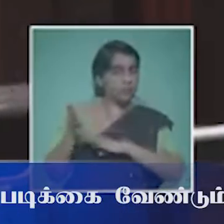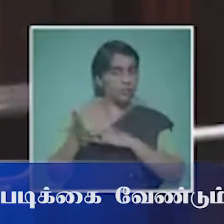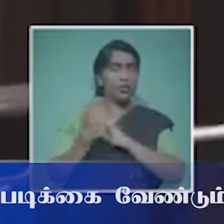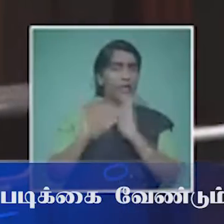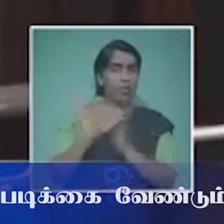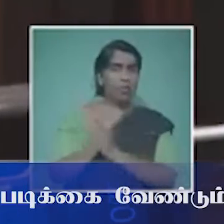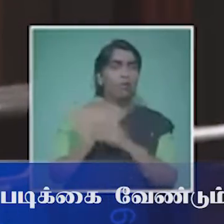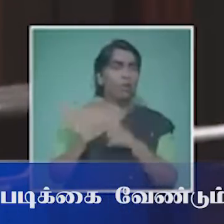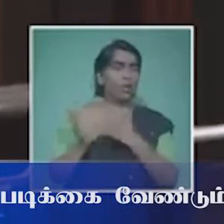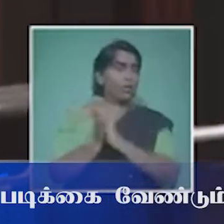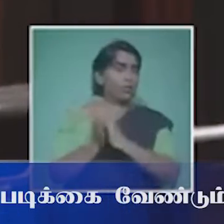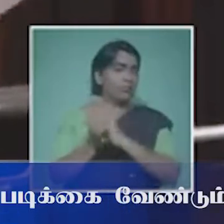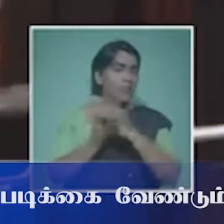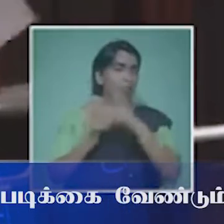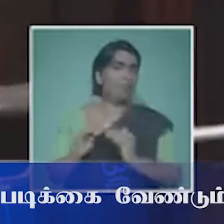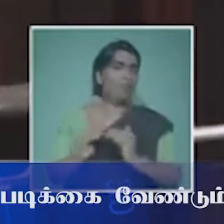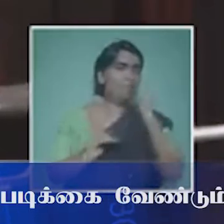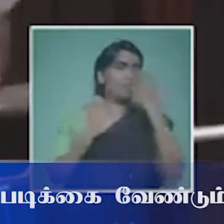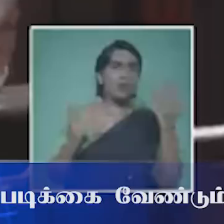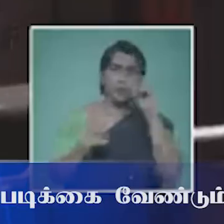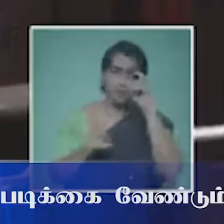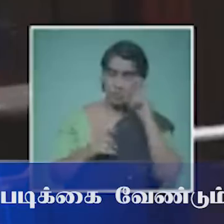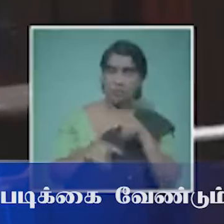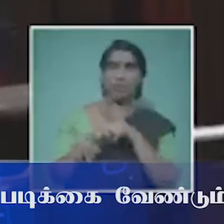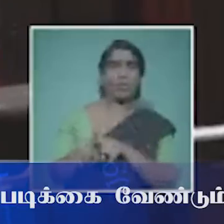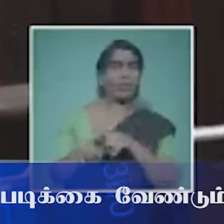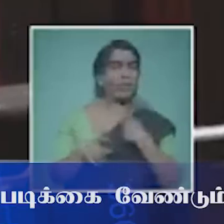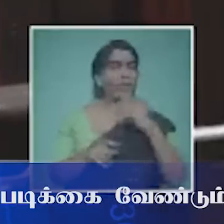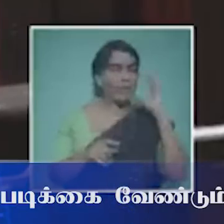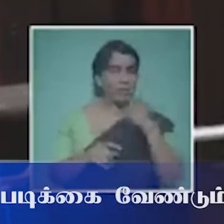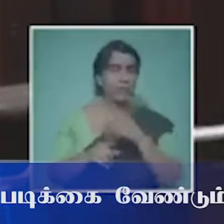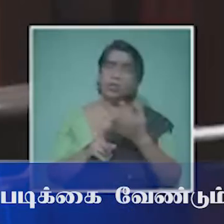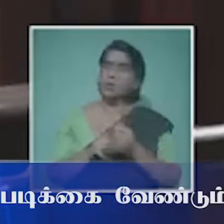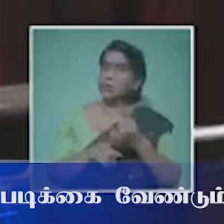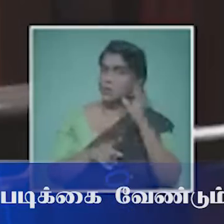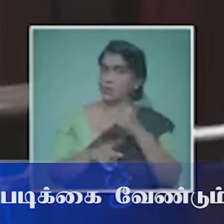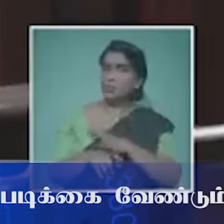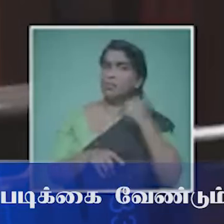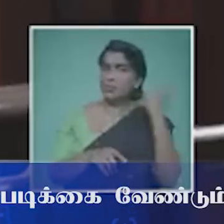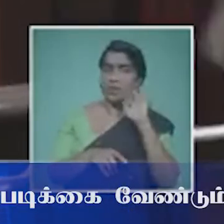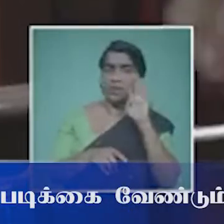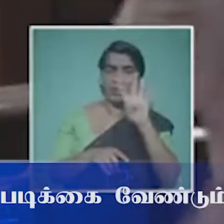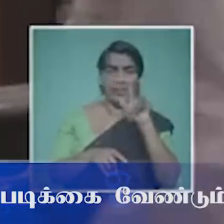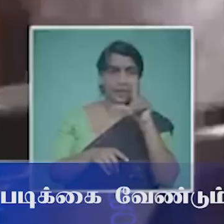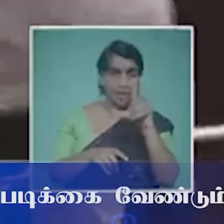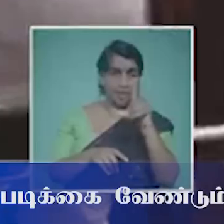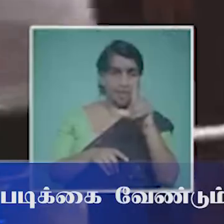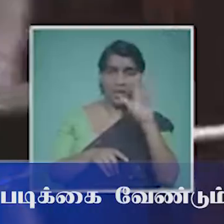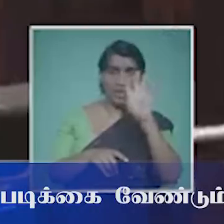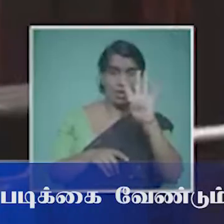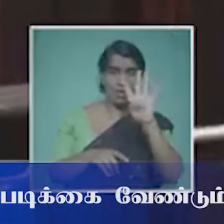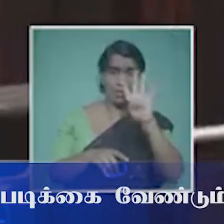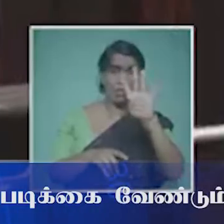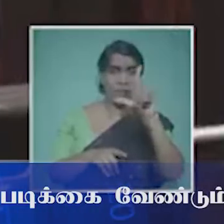2023ஆம் ஆண்டுக்கான வரவு செலவு திட்டத்தின் 2 வாசிப்பு மீதான இன்றைய 6 நாள் விவாதத்தில் கலந்து கொண்டு உரையாற்றும் போதே அவர் இந்த கோரிக்கையை